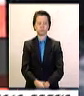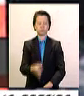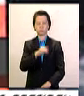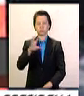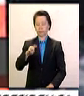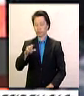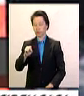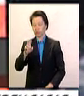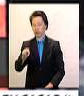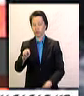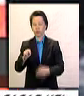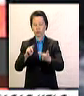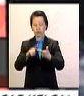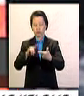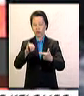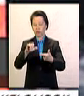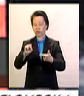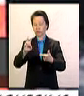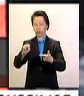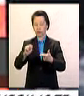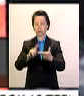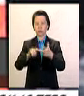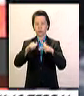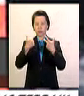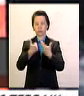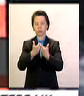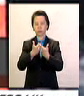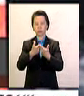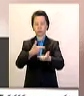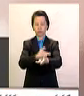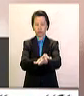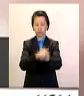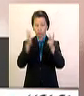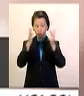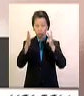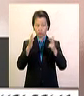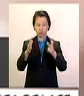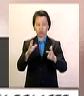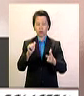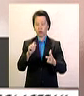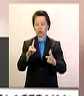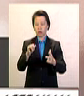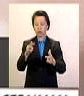Sukan Negara MSN, Institut Sukan Negara ISN dan Agensi Antidoping Malaysia Adamas serta